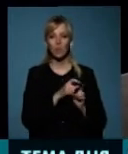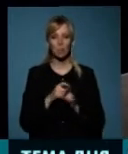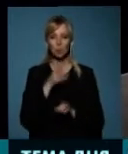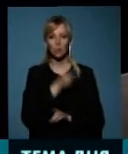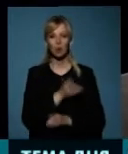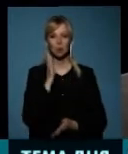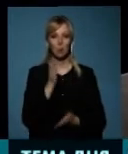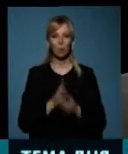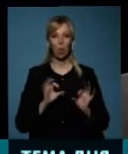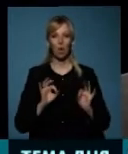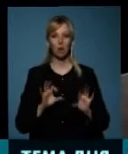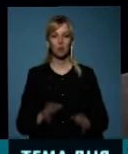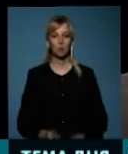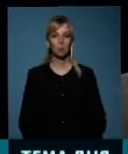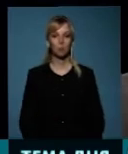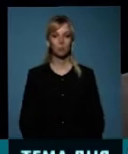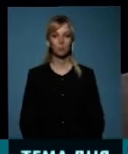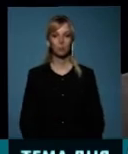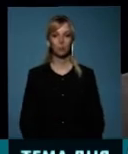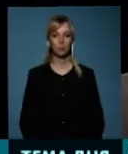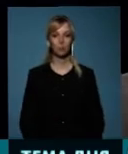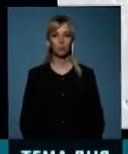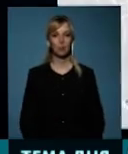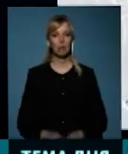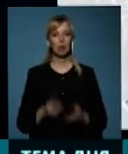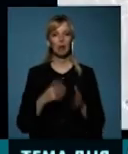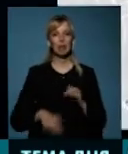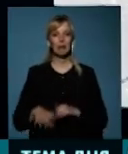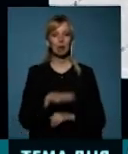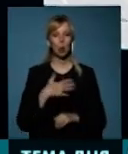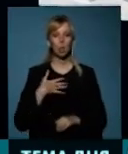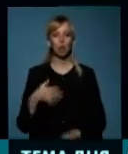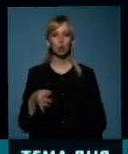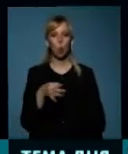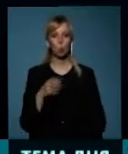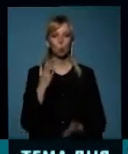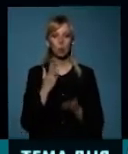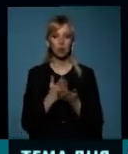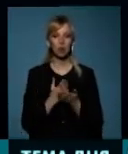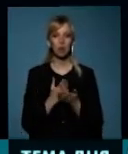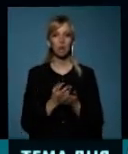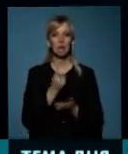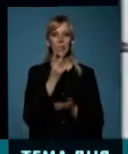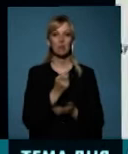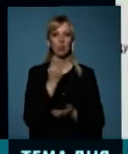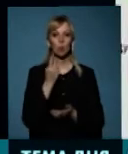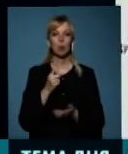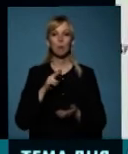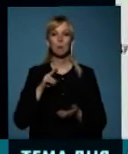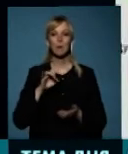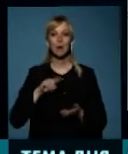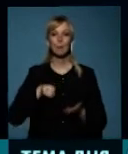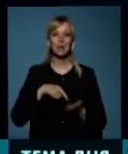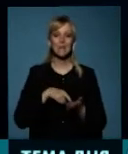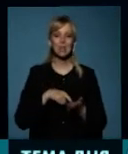прямого ефіру. Отже, пане Валерію, на території нашої області є 201 приміський